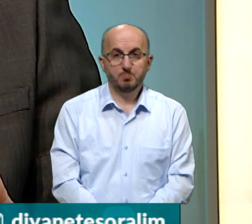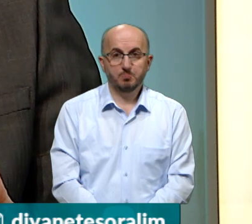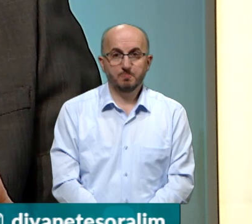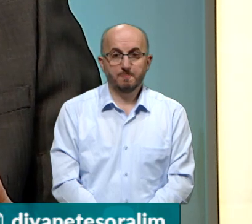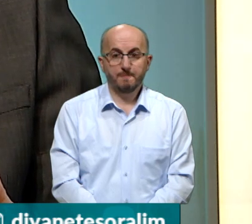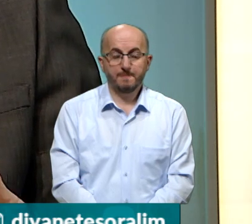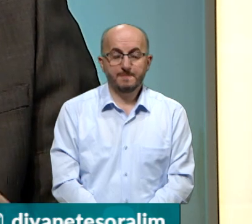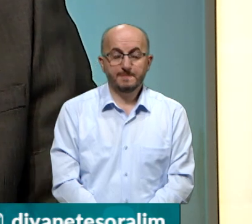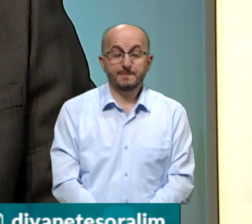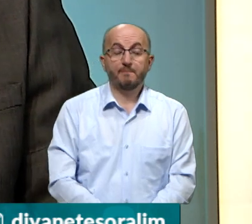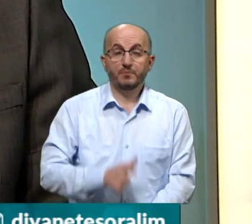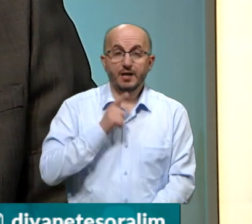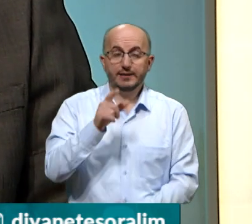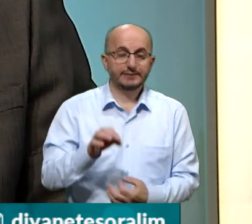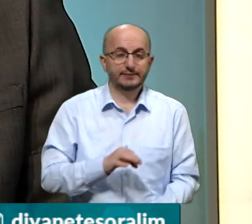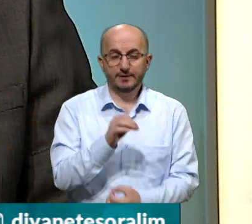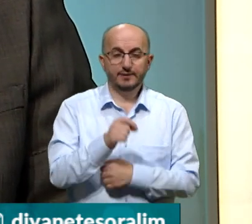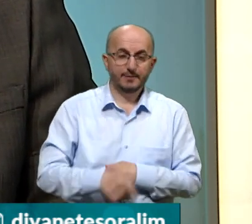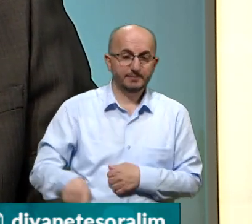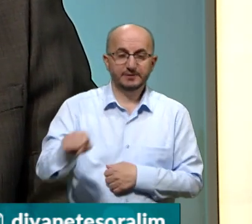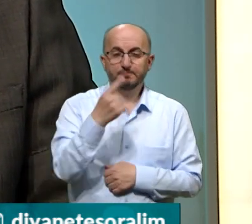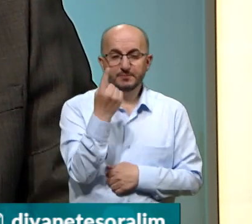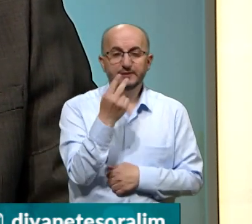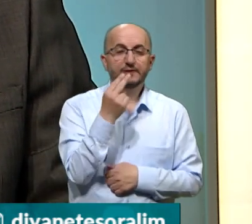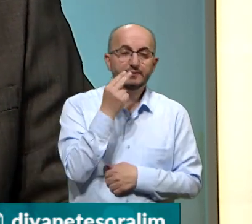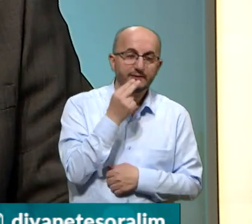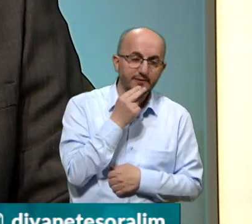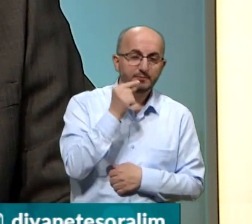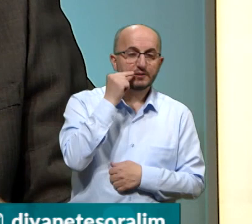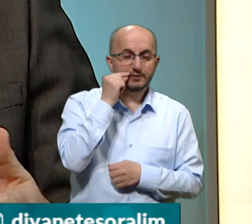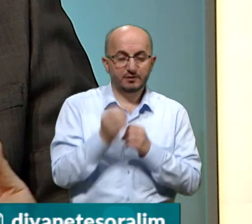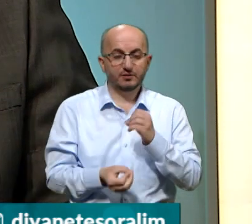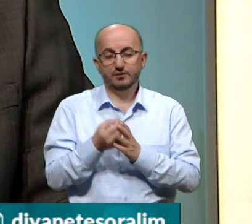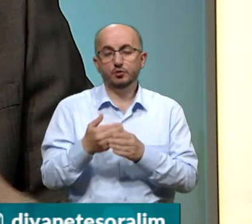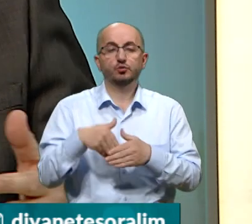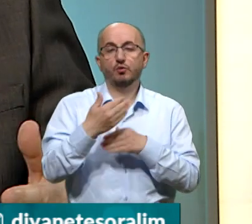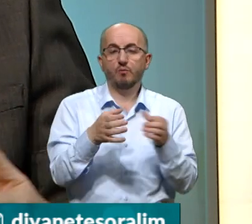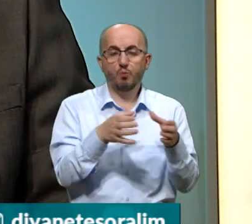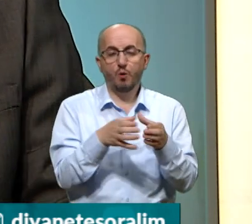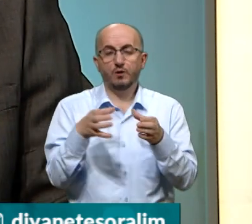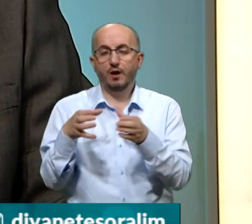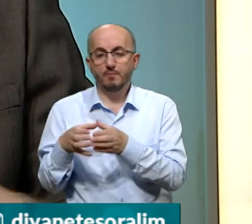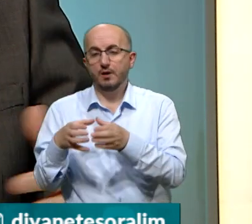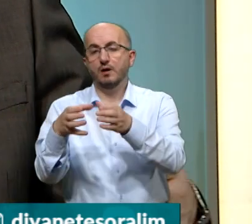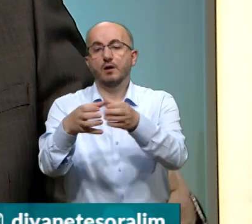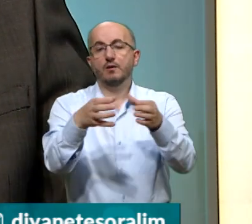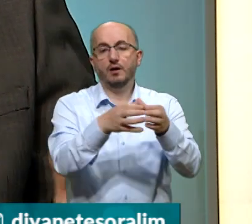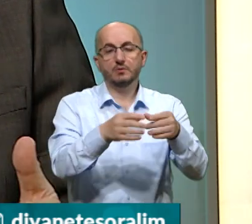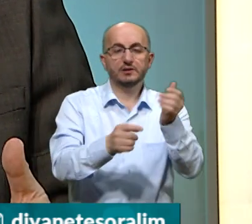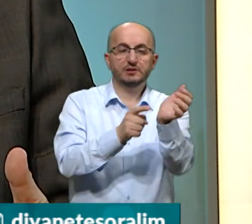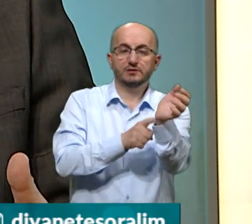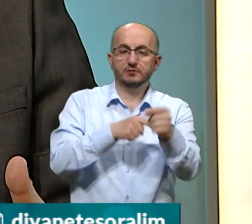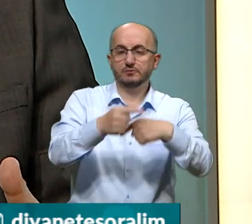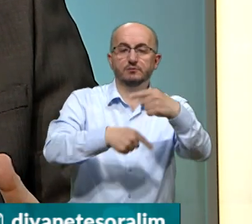kalk gayet açık Ey insanlar Biz sizi bir erkek ve dişiden yarattık sonra kabileler boyları Efendim öp